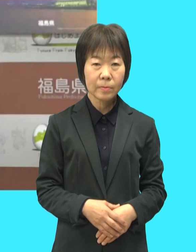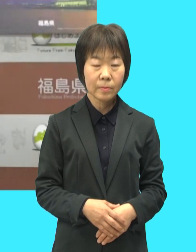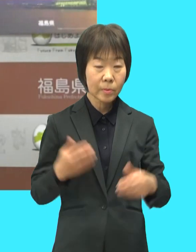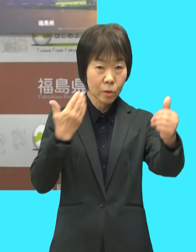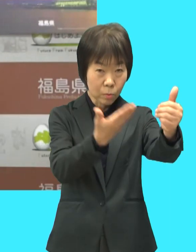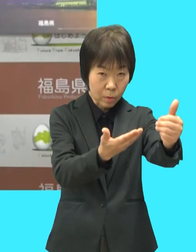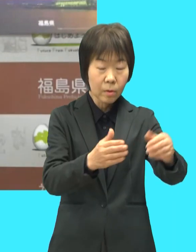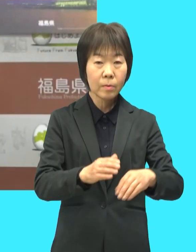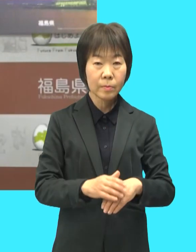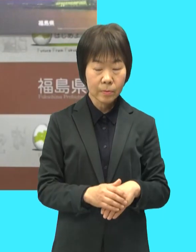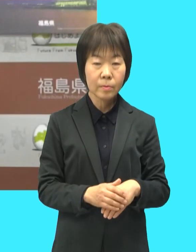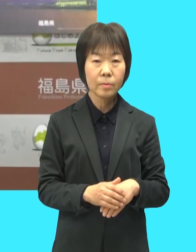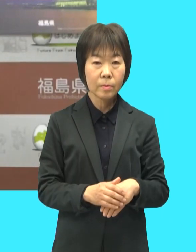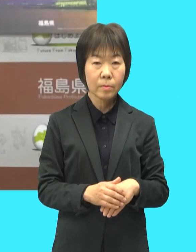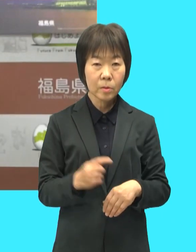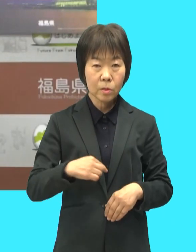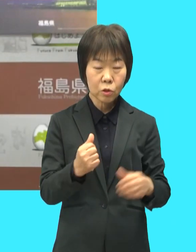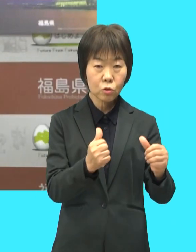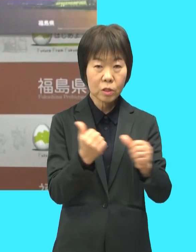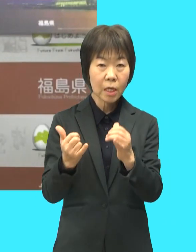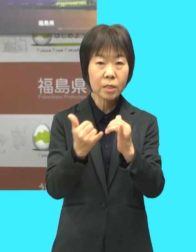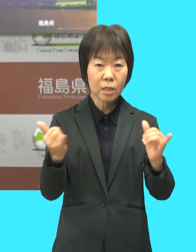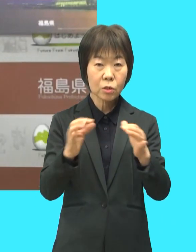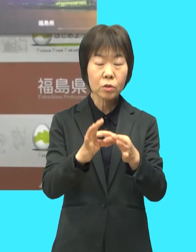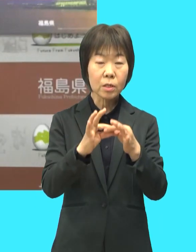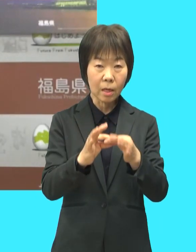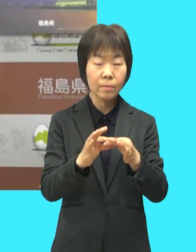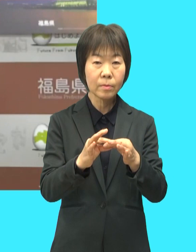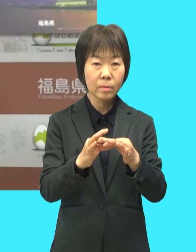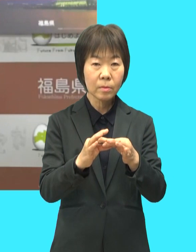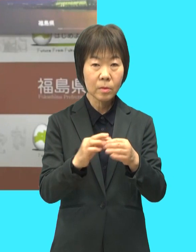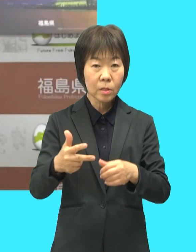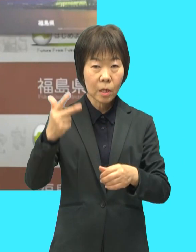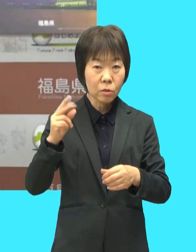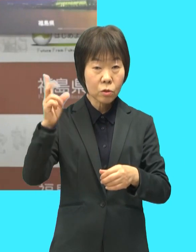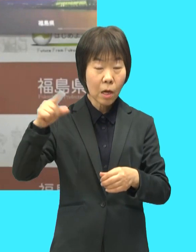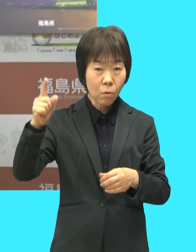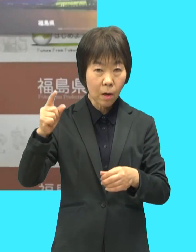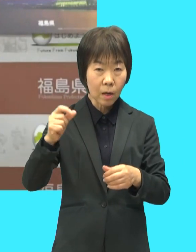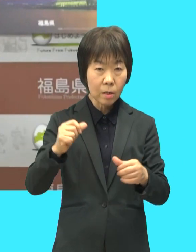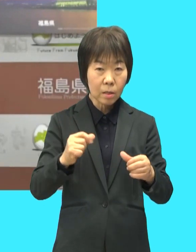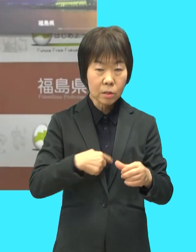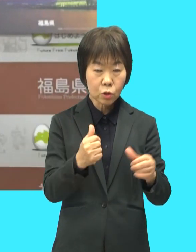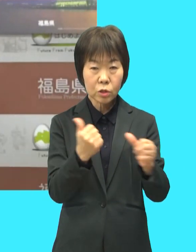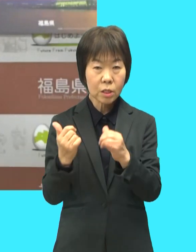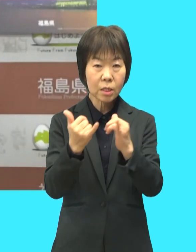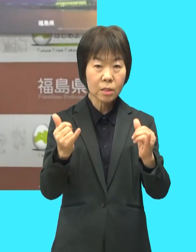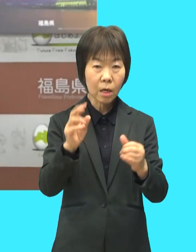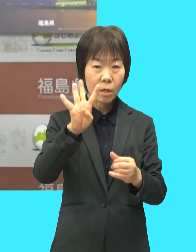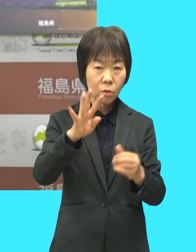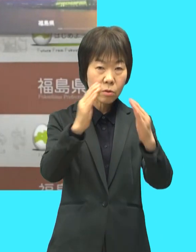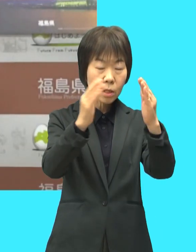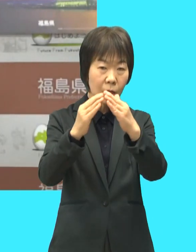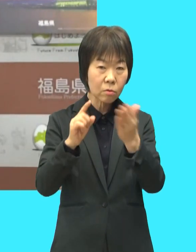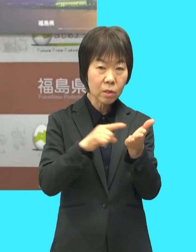テレビ福島の岡です。よろしくお願いします。自主避難者のことについて伺います。はい、先週県は自主避難者4世帯というのを提訴し